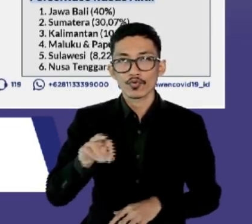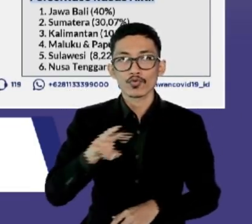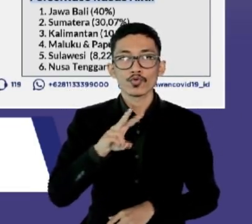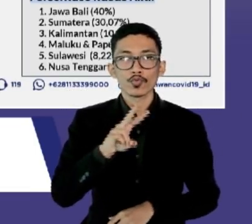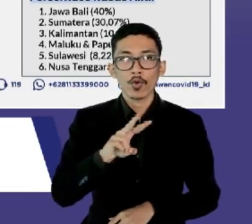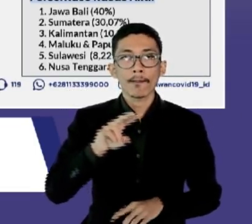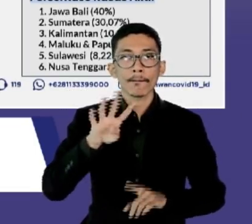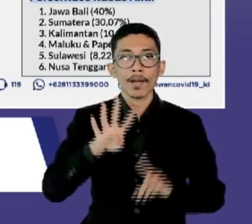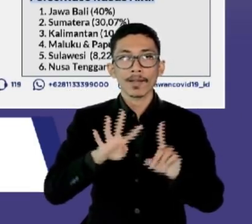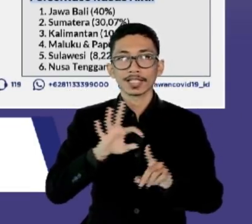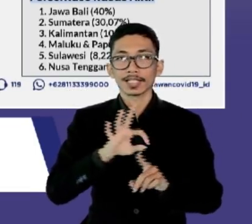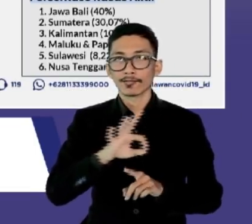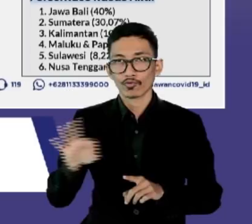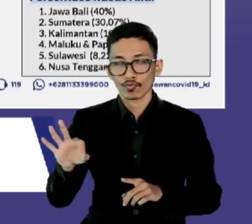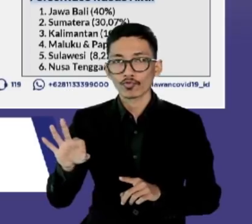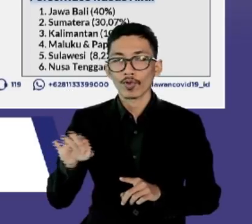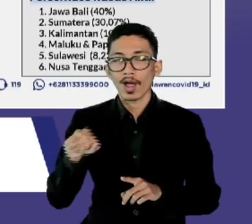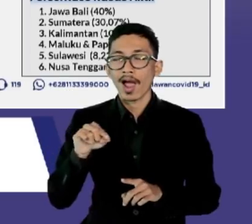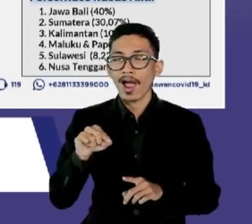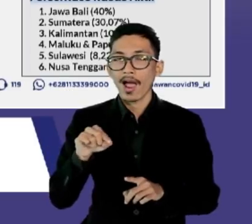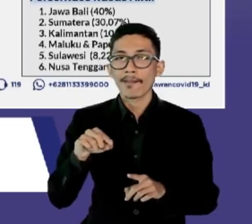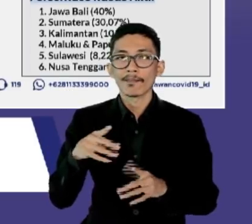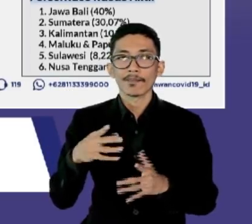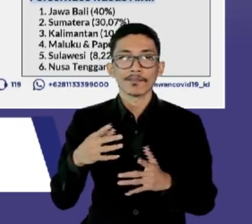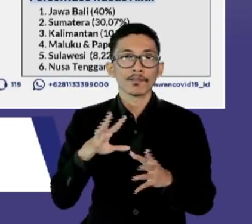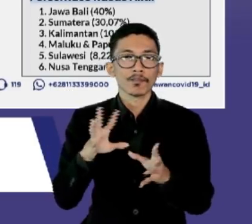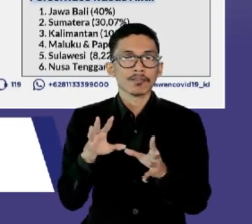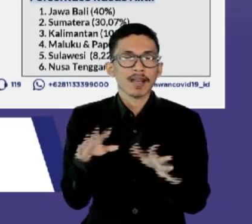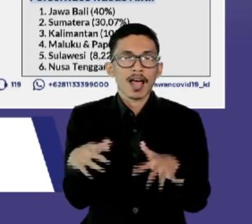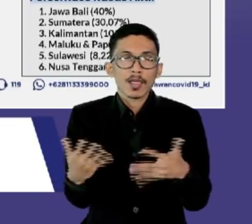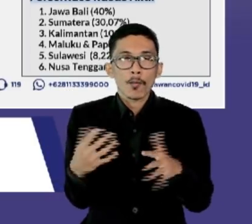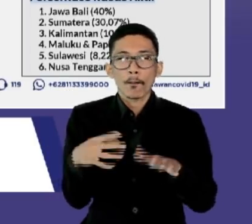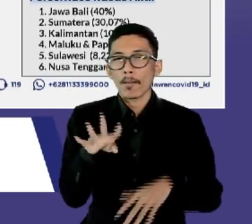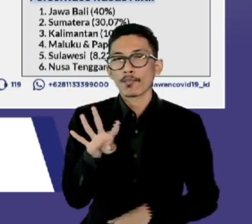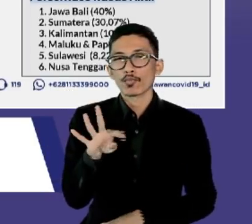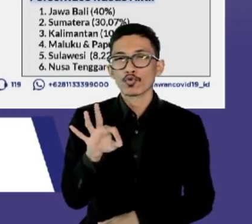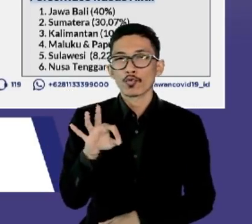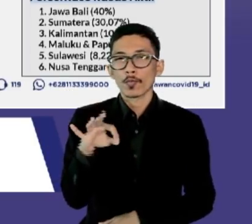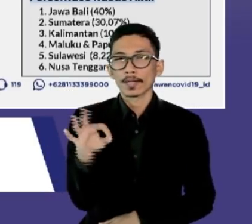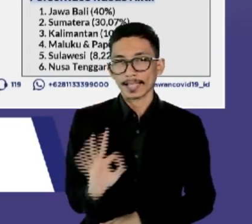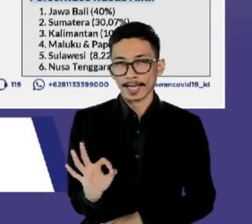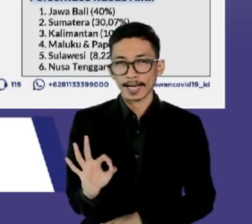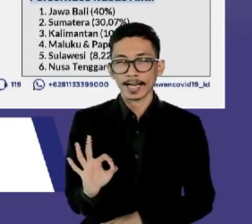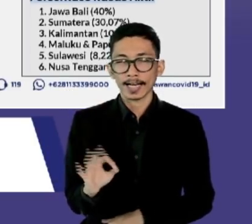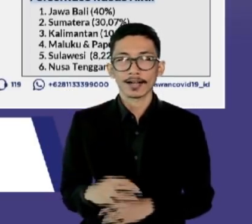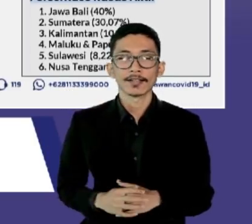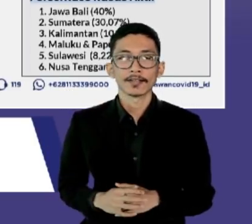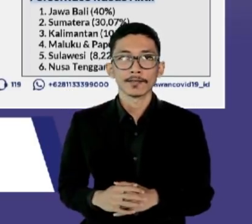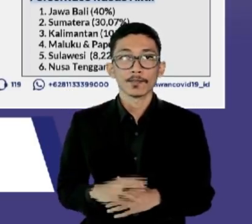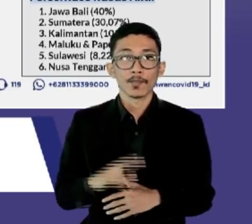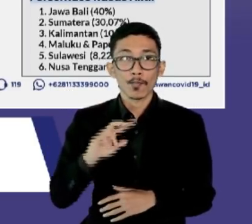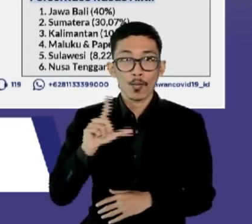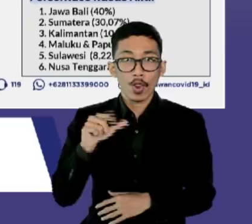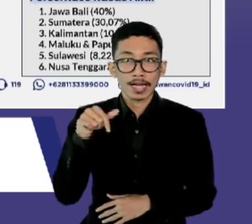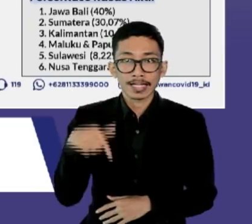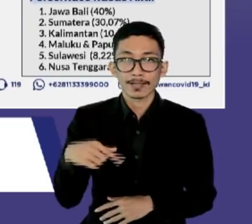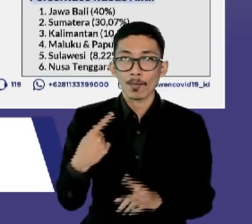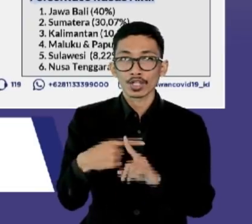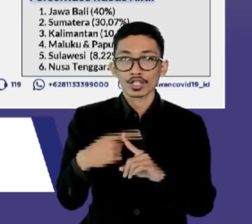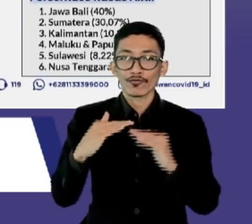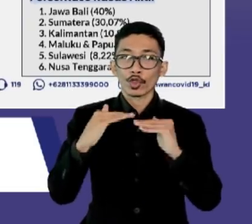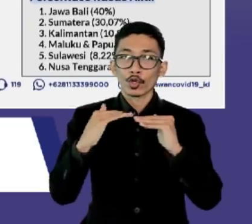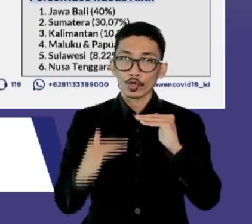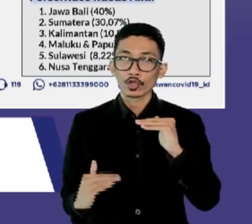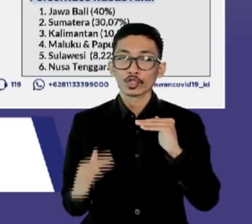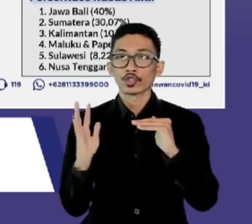62.214 atau 40%. Jika dibandingkan dengan bulan lalu, maka di bulan ini kasus positifnya telah turun